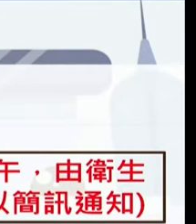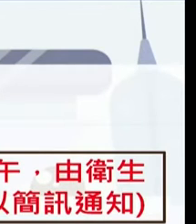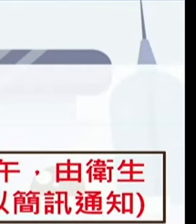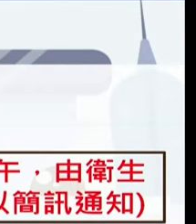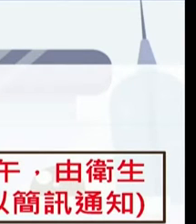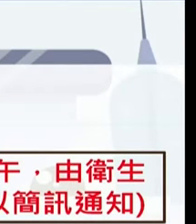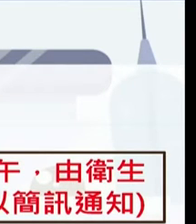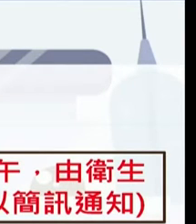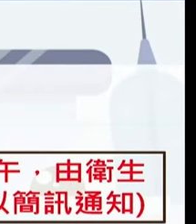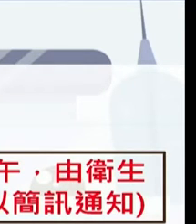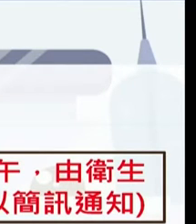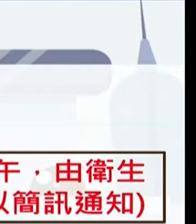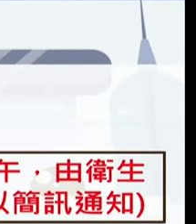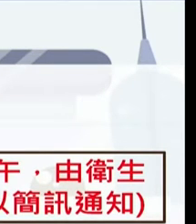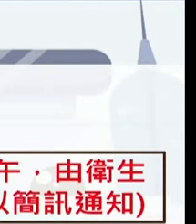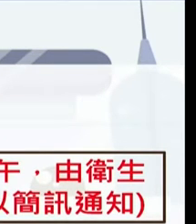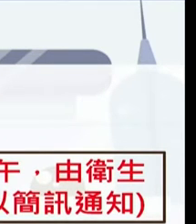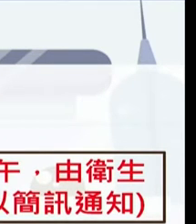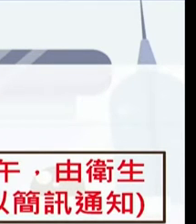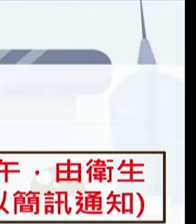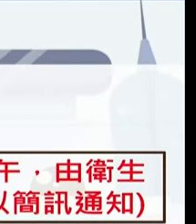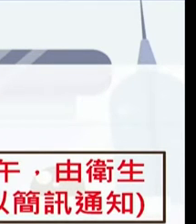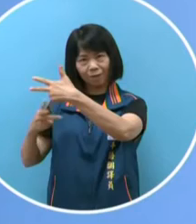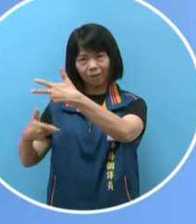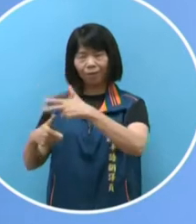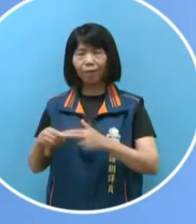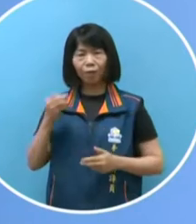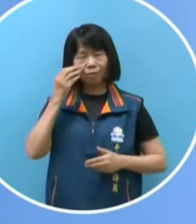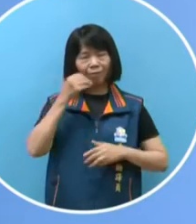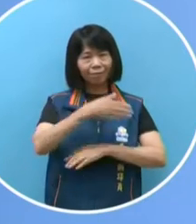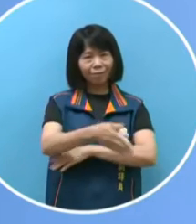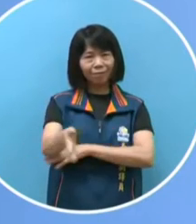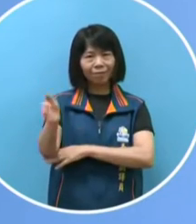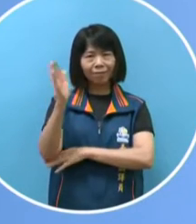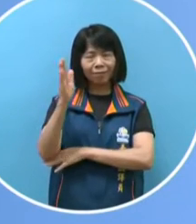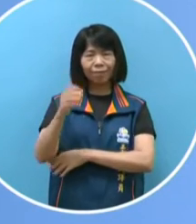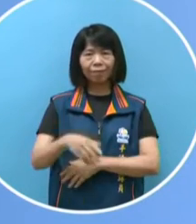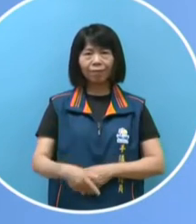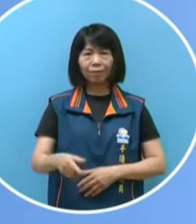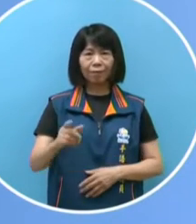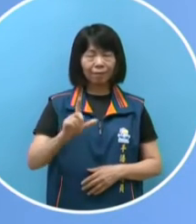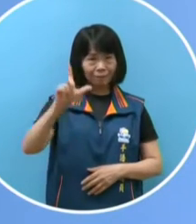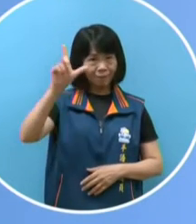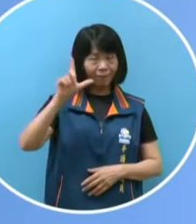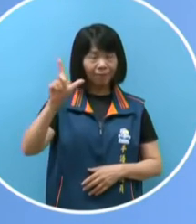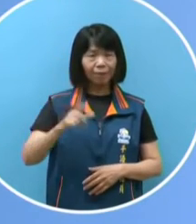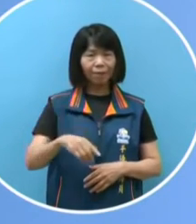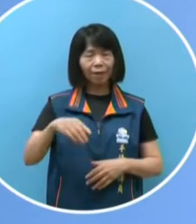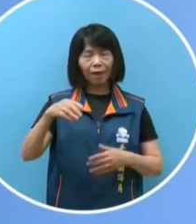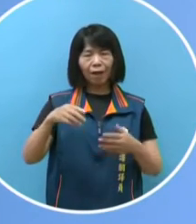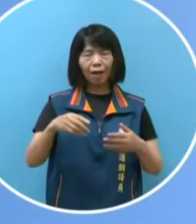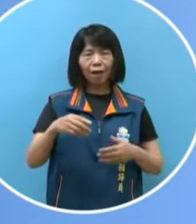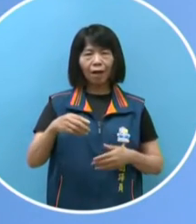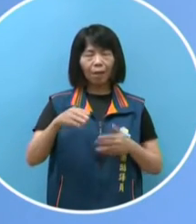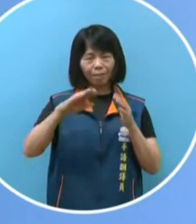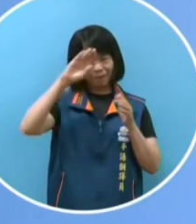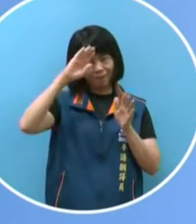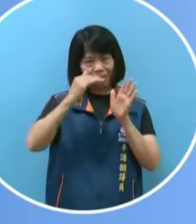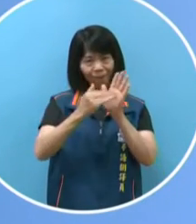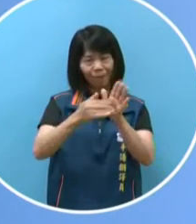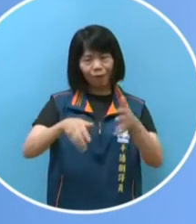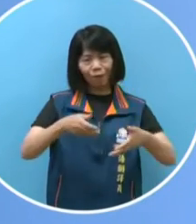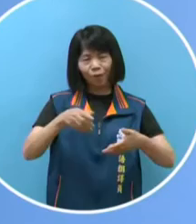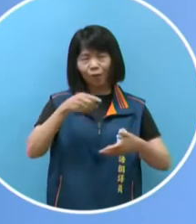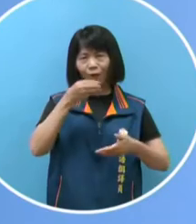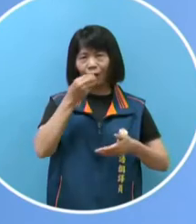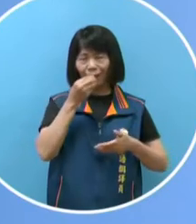你在什么时候去打针。 社会处长陈家富也对于推出暖心食堂后，截至7日